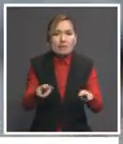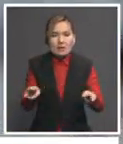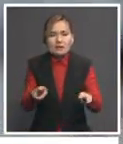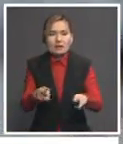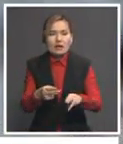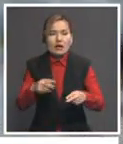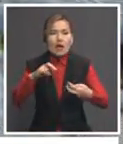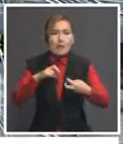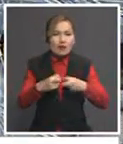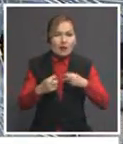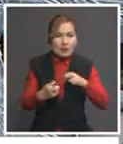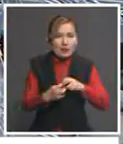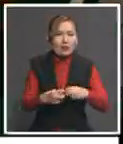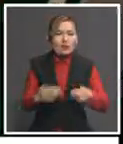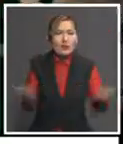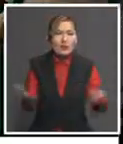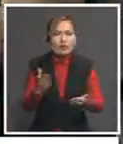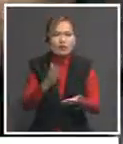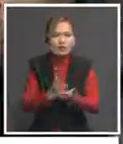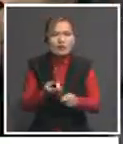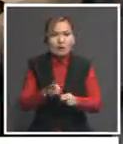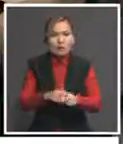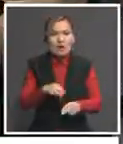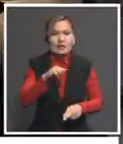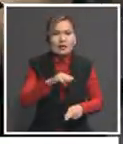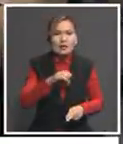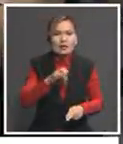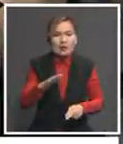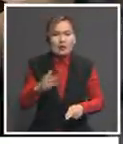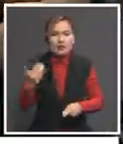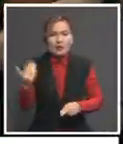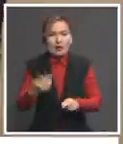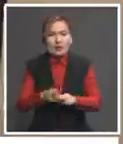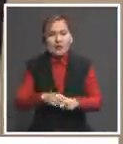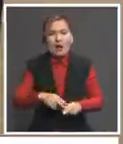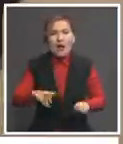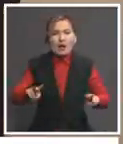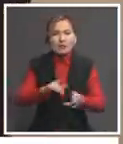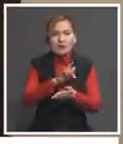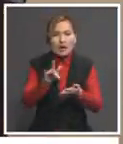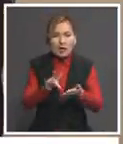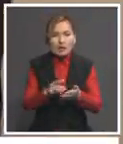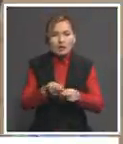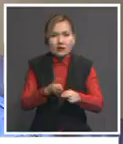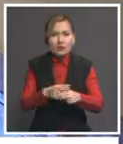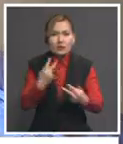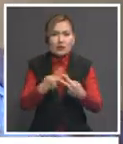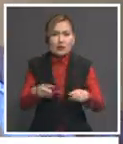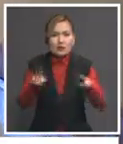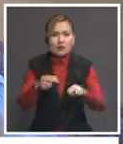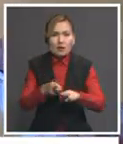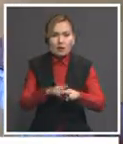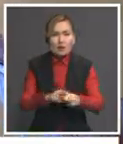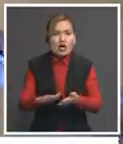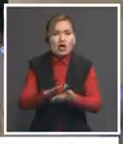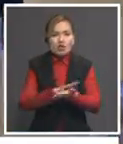прокуратура Астана Экспоның бұрынғы төрағасы Талғат Ермегаевтың оқиғасынан кейін еліміздегі барлық түзеу мекемелерін тексеріп,